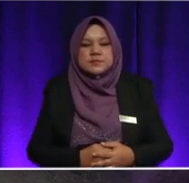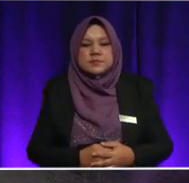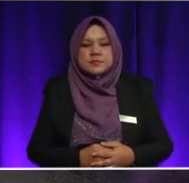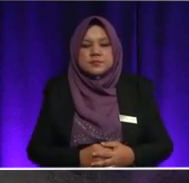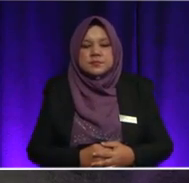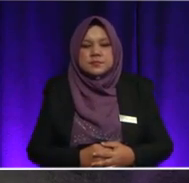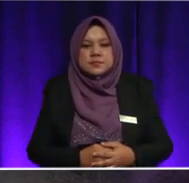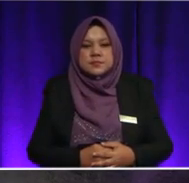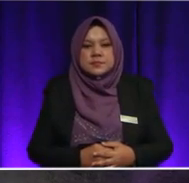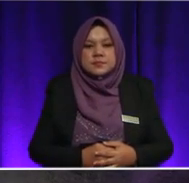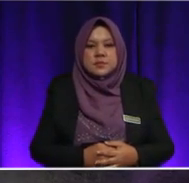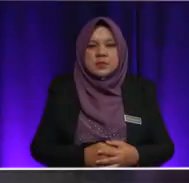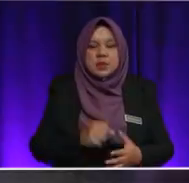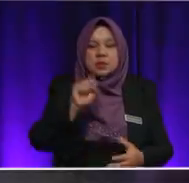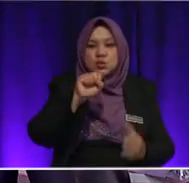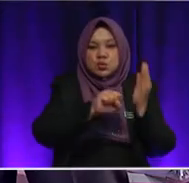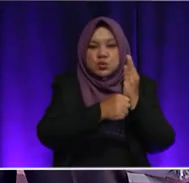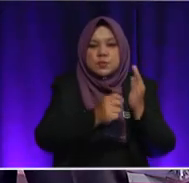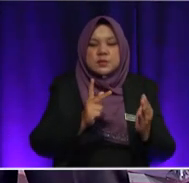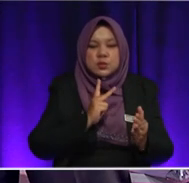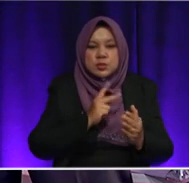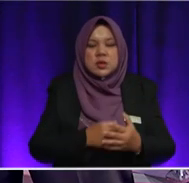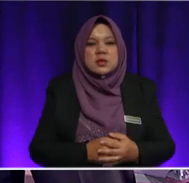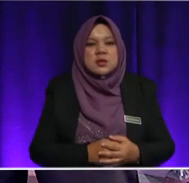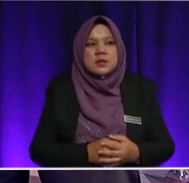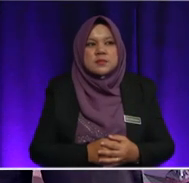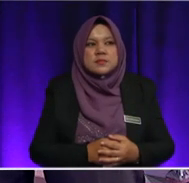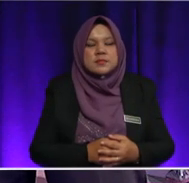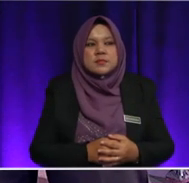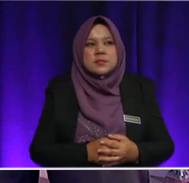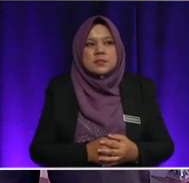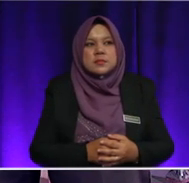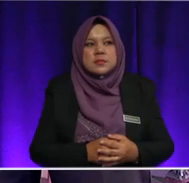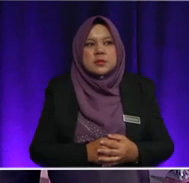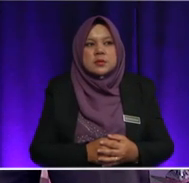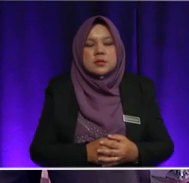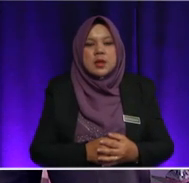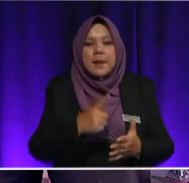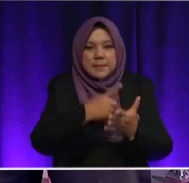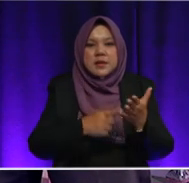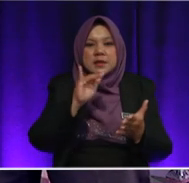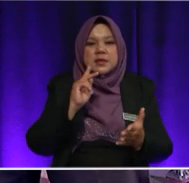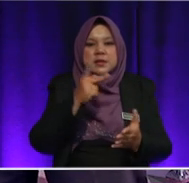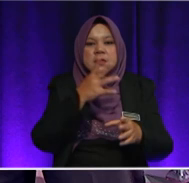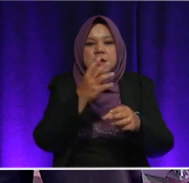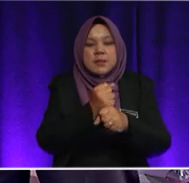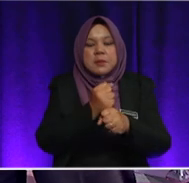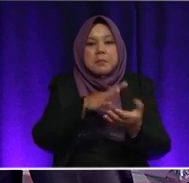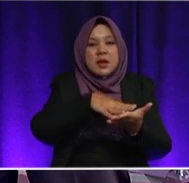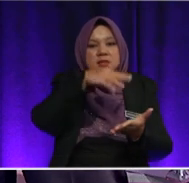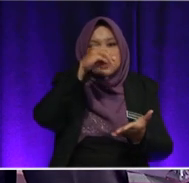banyak lagi info-info yang dalam sumberku dan apa yang kita dapat hari ini adalah bagaimana